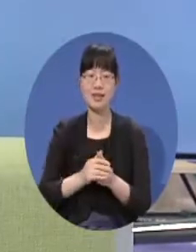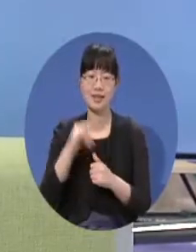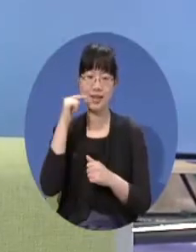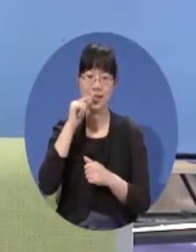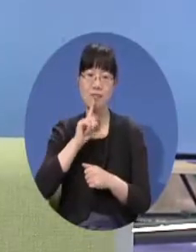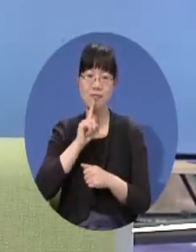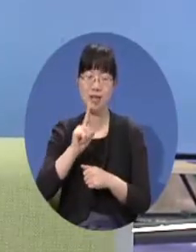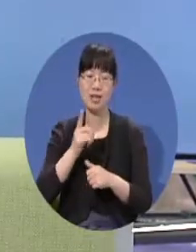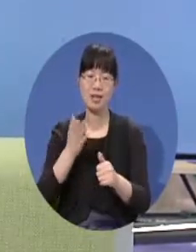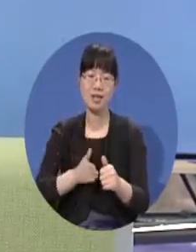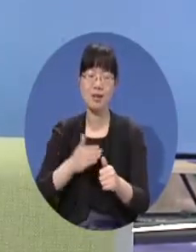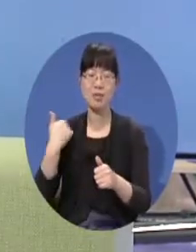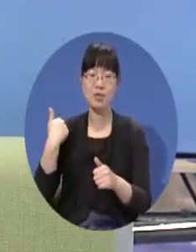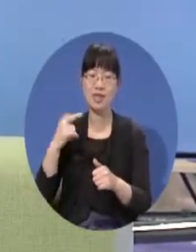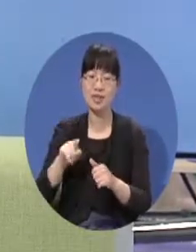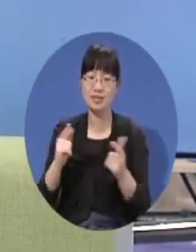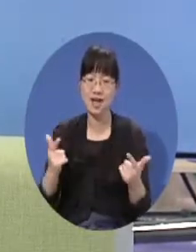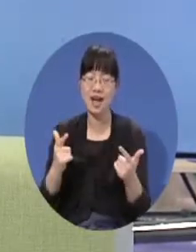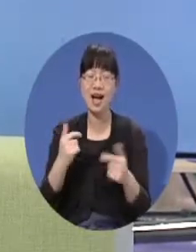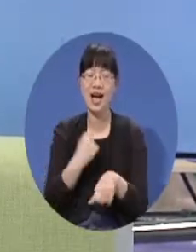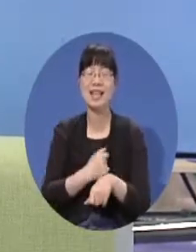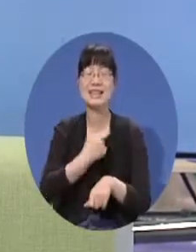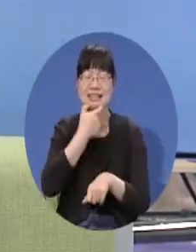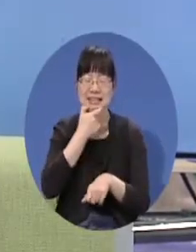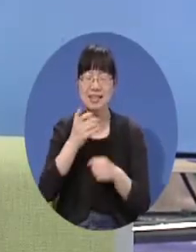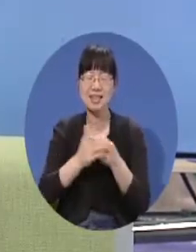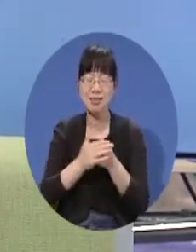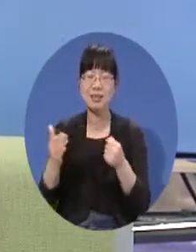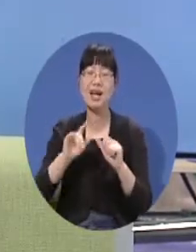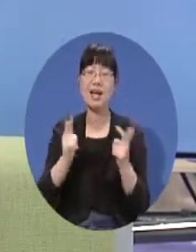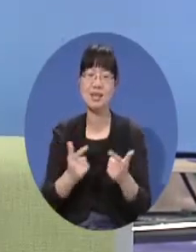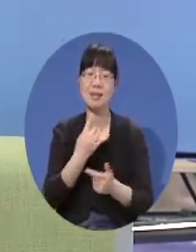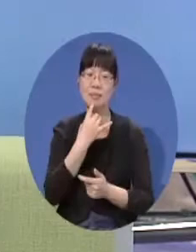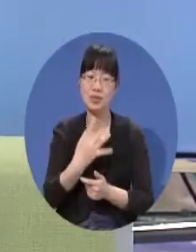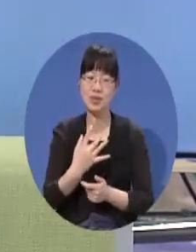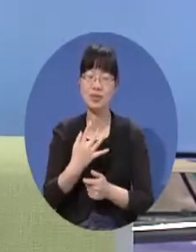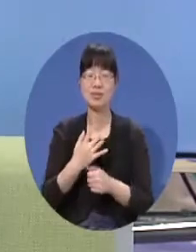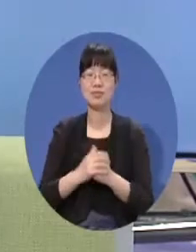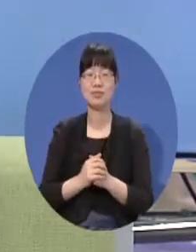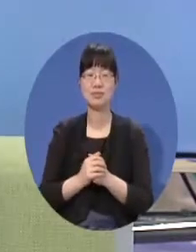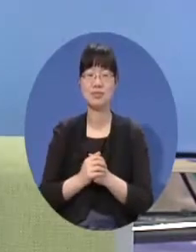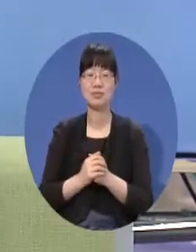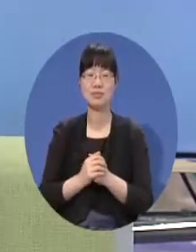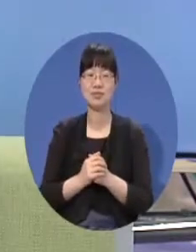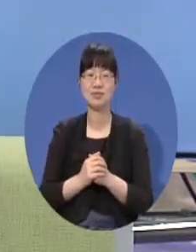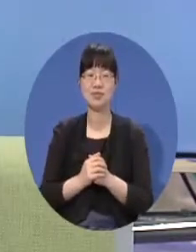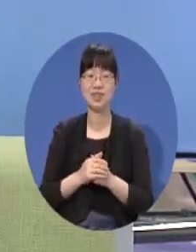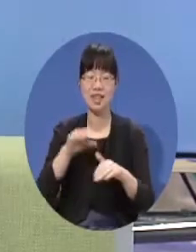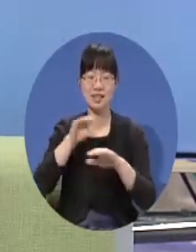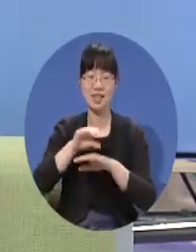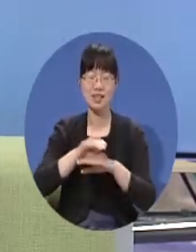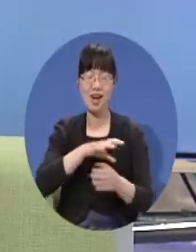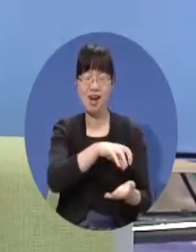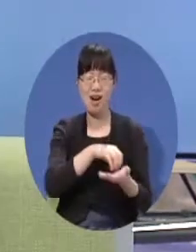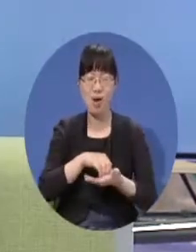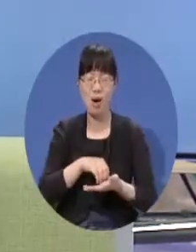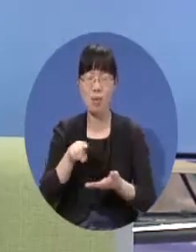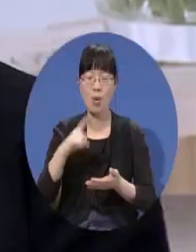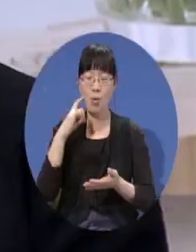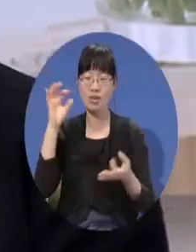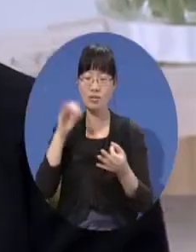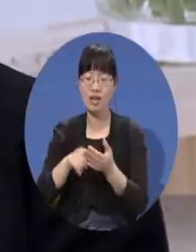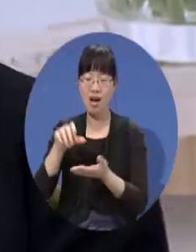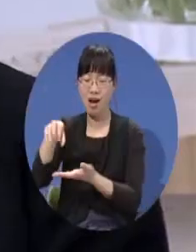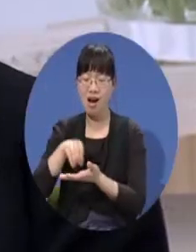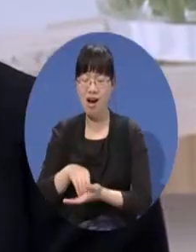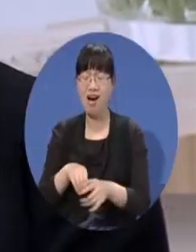냉정하게 말하자면 모르는 게 아니라 하기 싫어서 안 하는 거예요. 생각을 안 해요. 내가 자동차 갖고 오고 뭐 인형 갖고